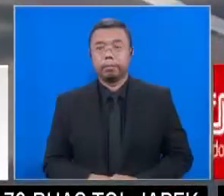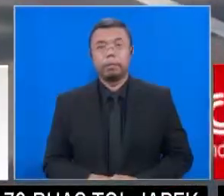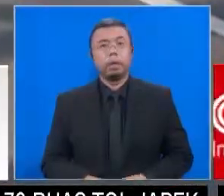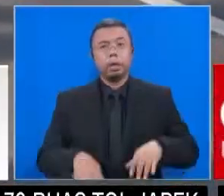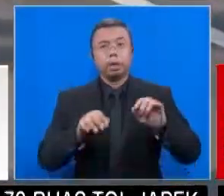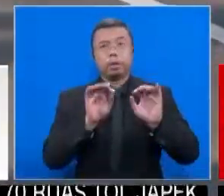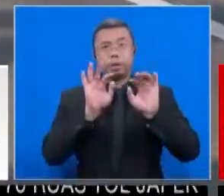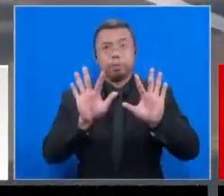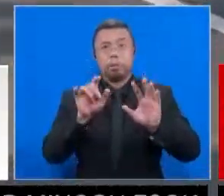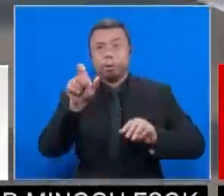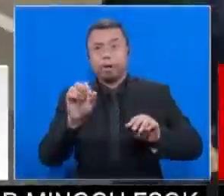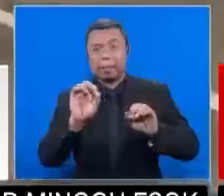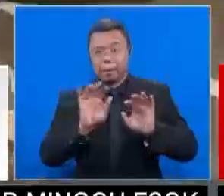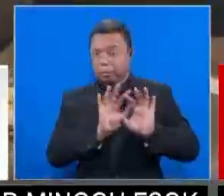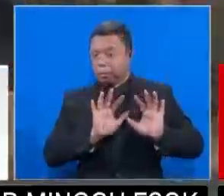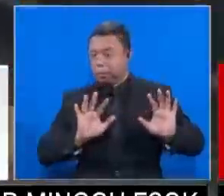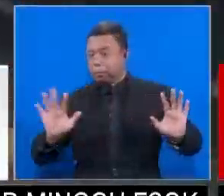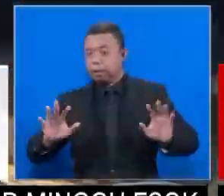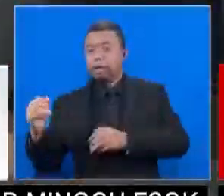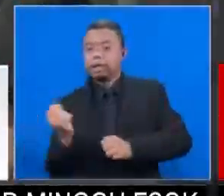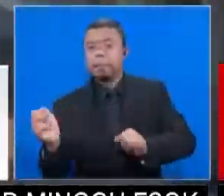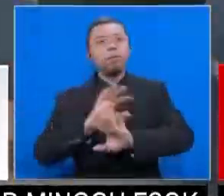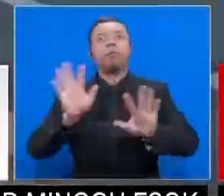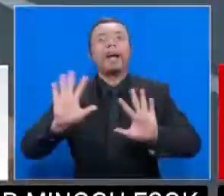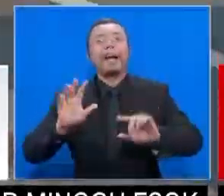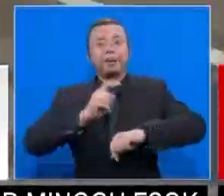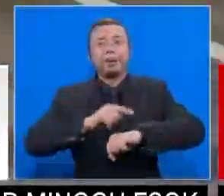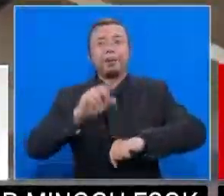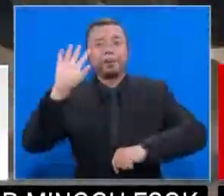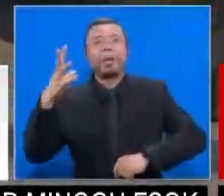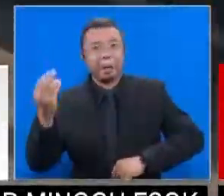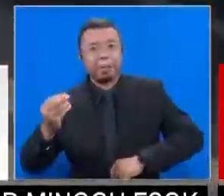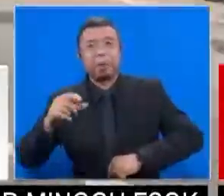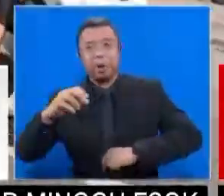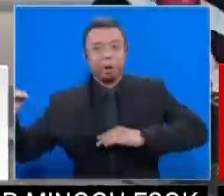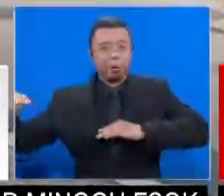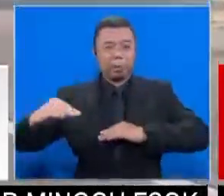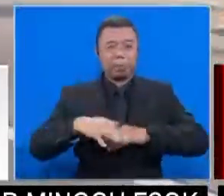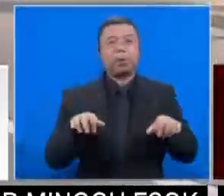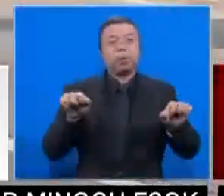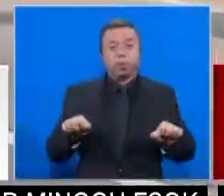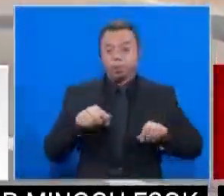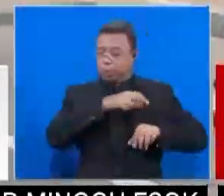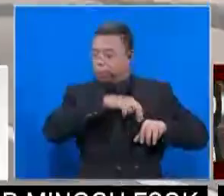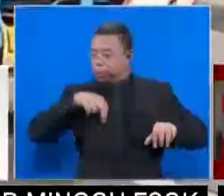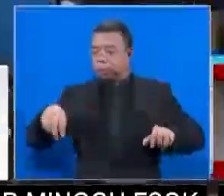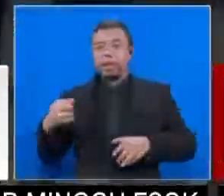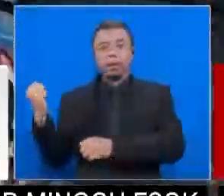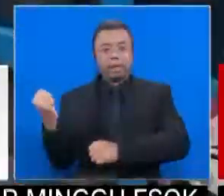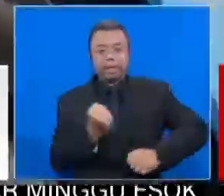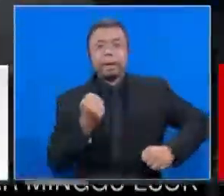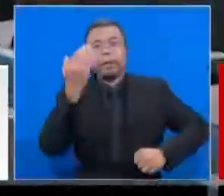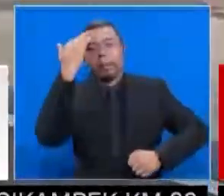Puluhan orang ini tidak sedang menyapu jalan raya. Pada musim mudik lebaran, mereka sengaja duduk di pembatas jalan dengan sapu di tangan